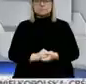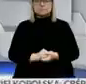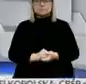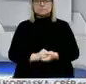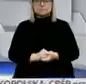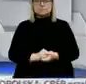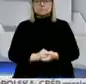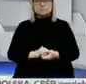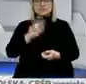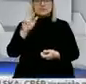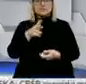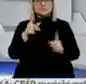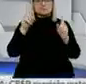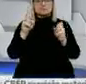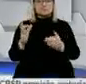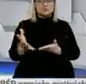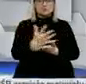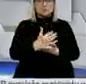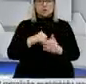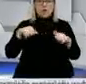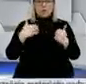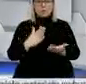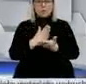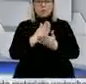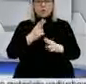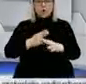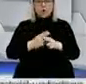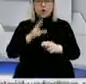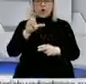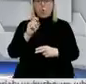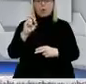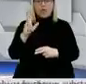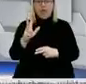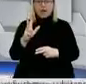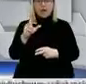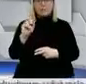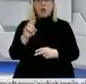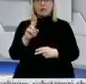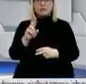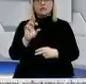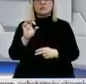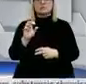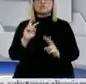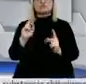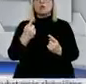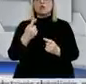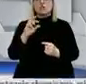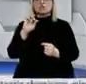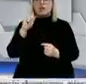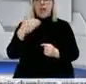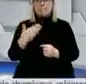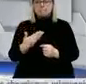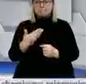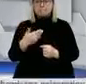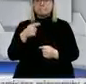Gdy rozpoczynali zbiórkę, by pomóc choremu na chłoniaka Piotrowi Ześremu, nie przypuszczali, jaki będzie jej